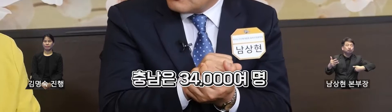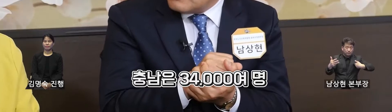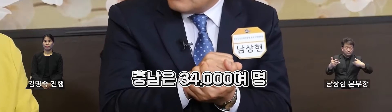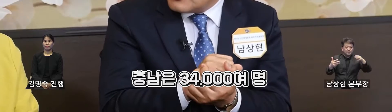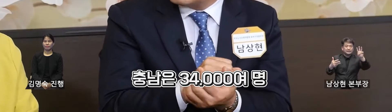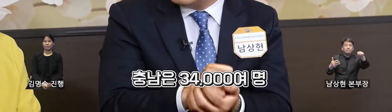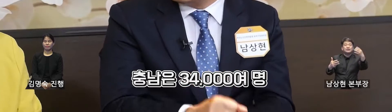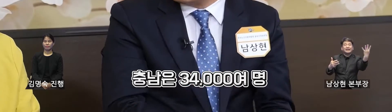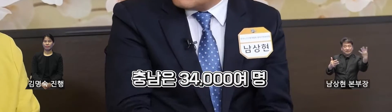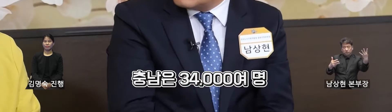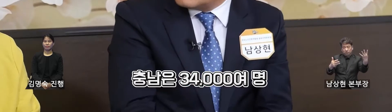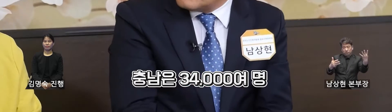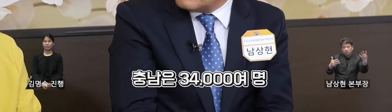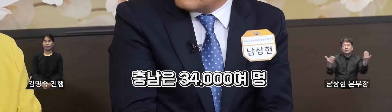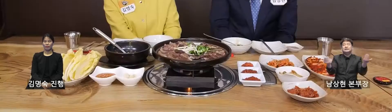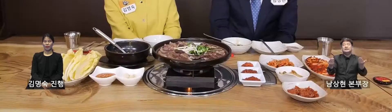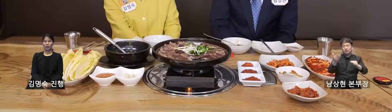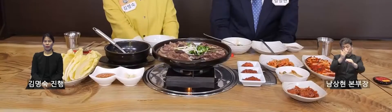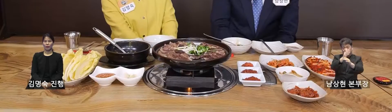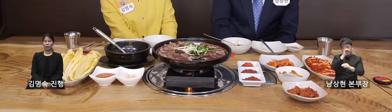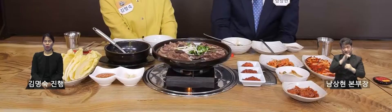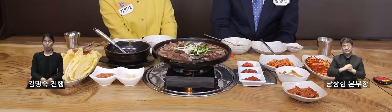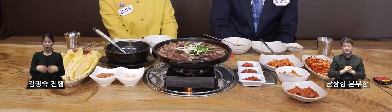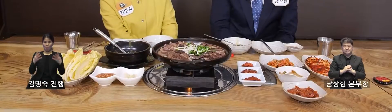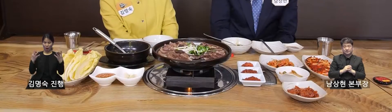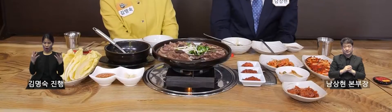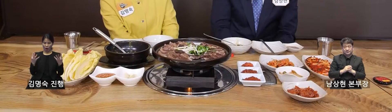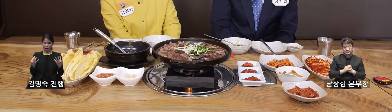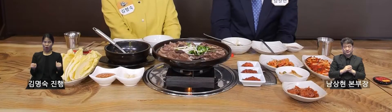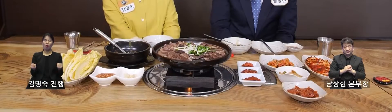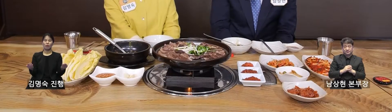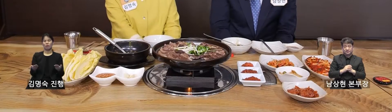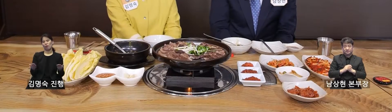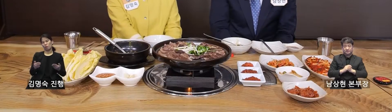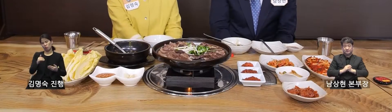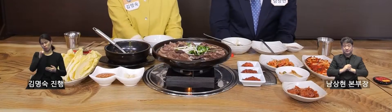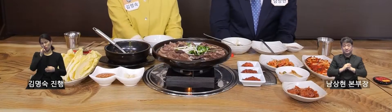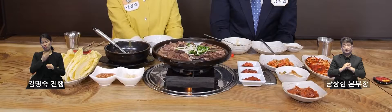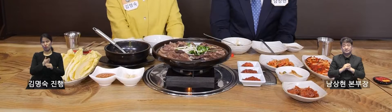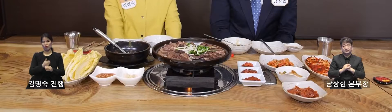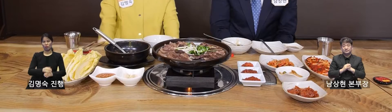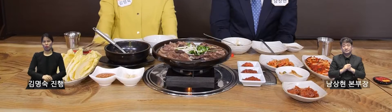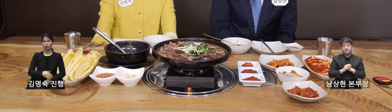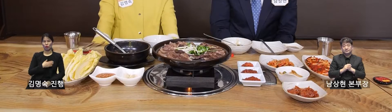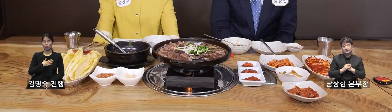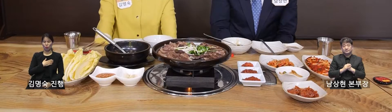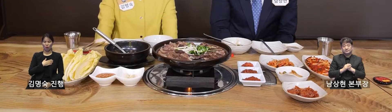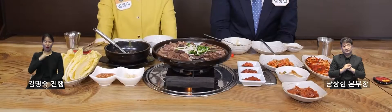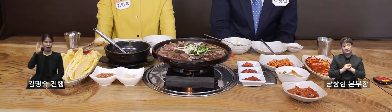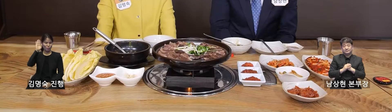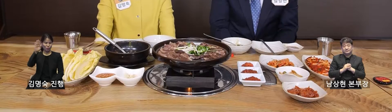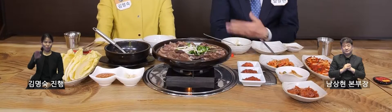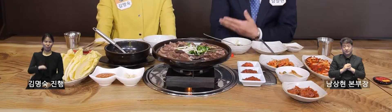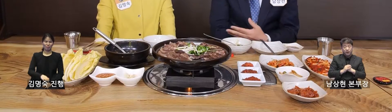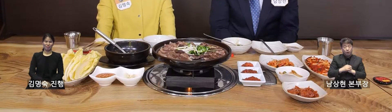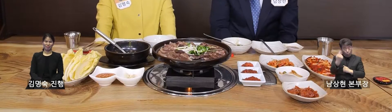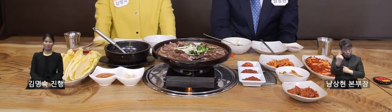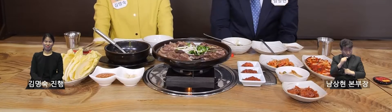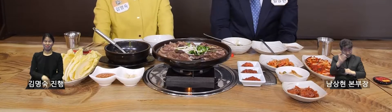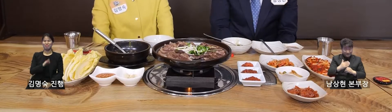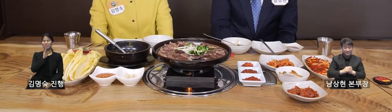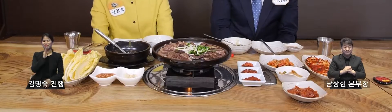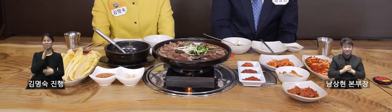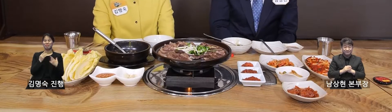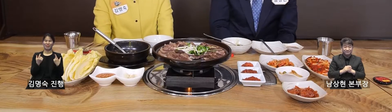34,000명 정도가 일을 하고 계세요. 아, 그렇게 많이 일을 하고 네? 계세요? 네. 저도 머지않아. 오셔야죠.